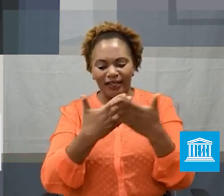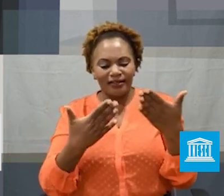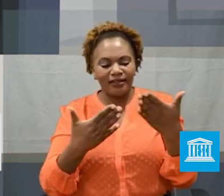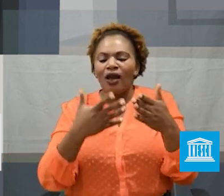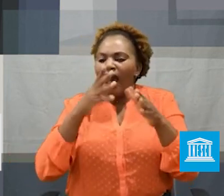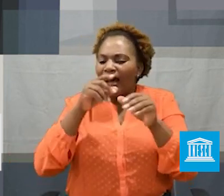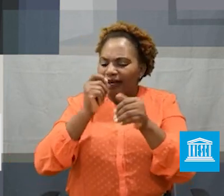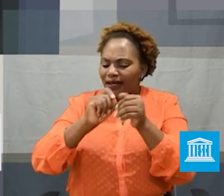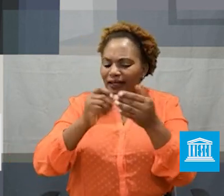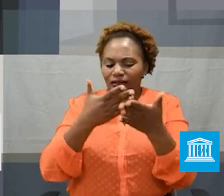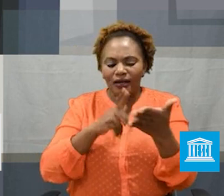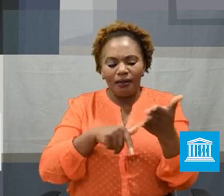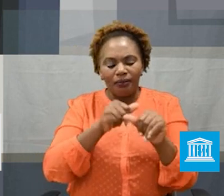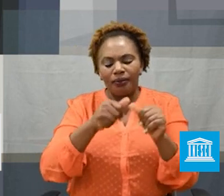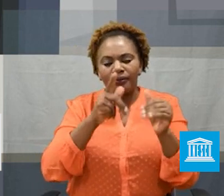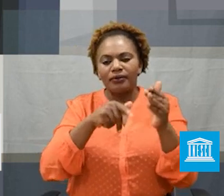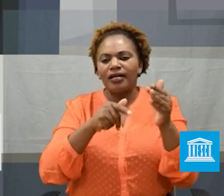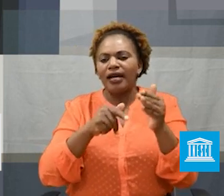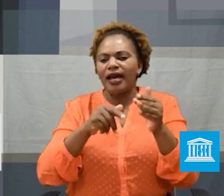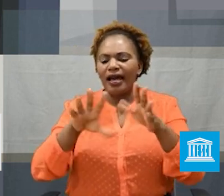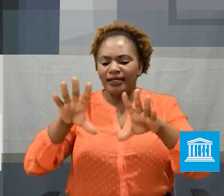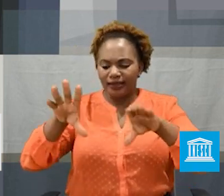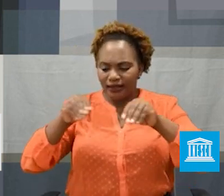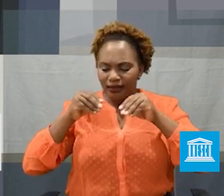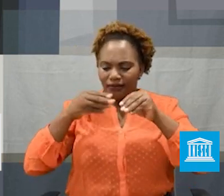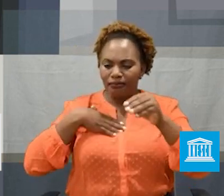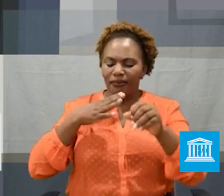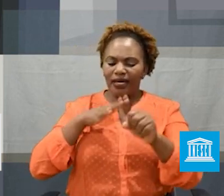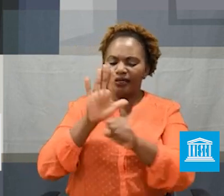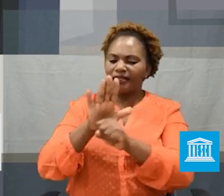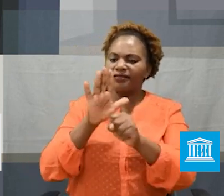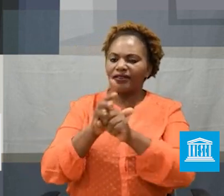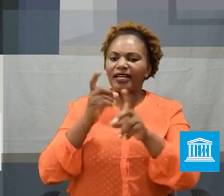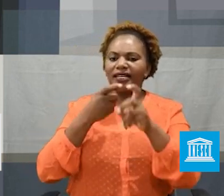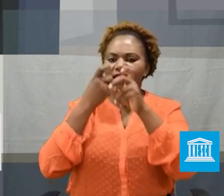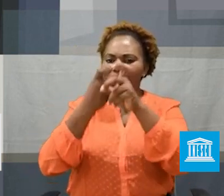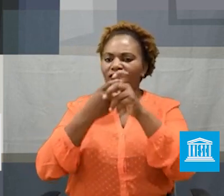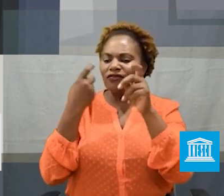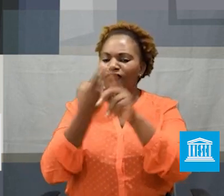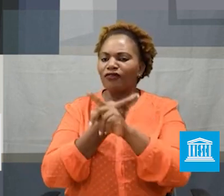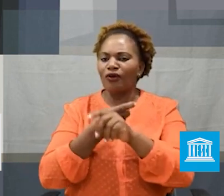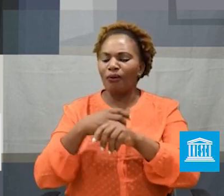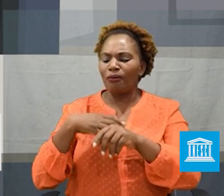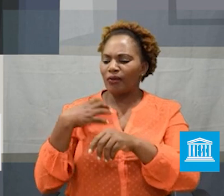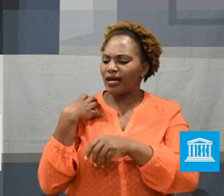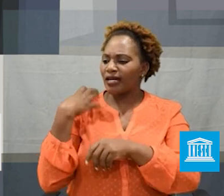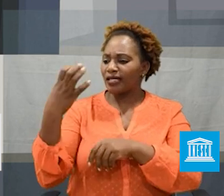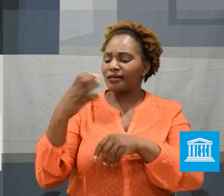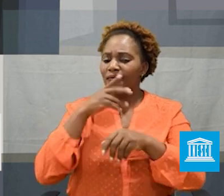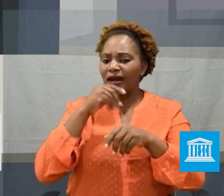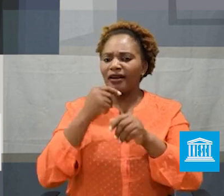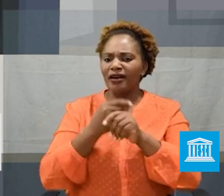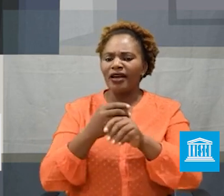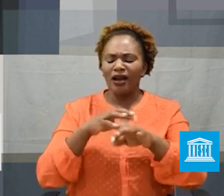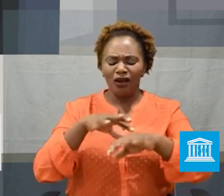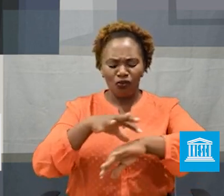e? Lazainy fa nandray fanomezana be dia be toy ny finday lafividy sy fiarakodia vaovao telo avy amina mpandraharaha mampiaya